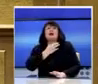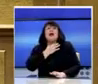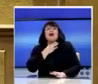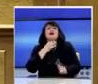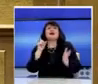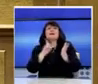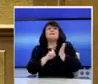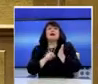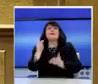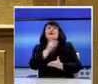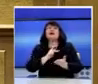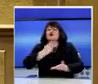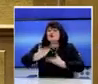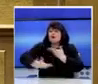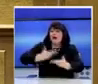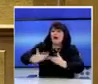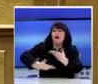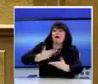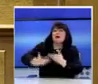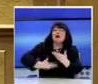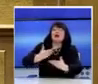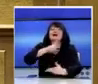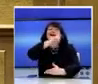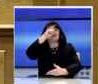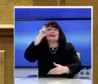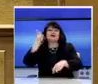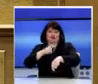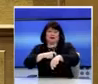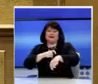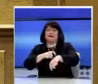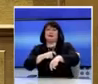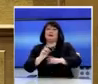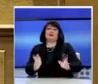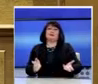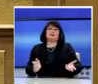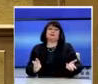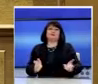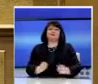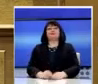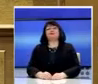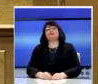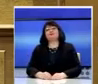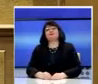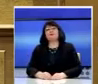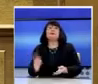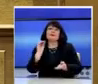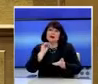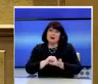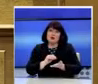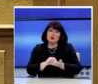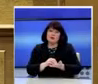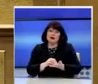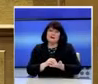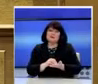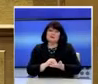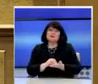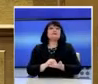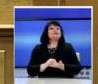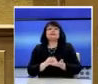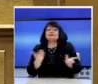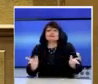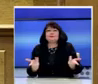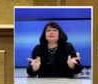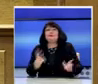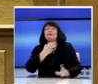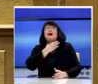για κοινωνική αλληλεγγύη αυτή τη δύσκολη στιγμή και τέλος και έλλειψη